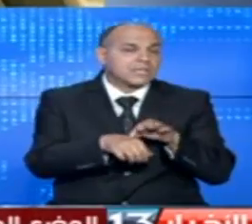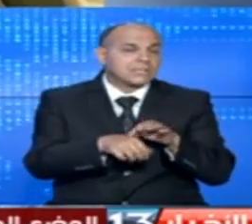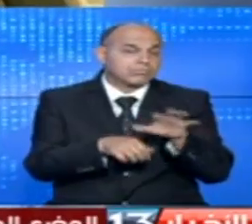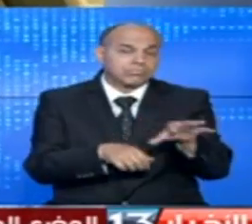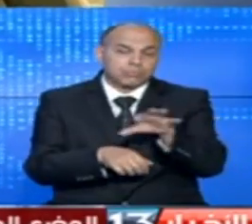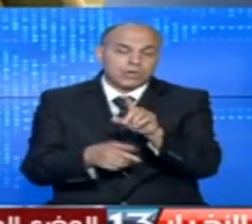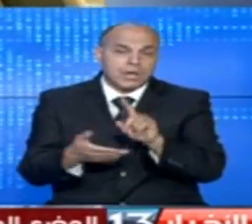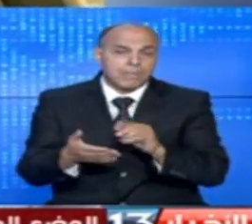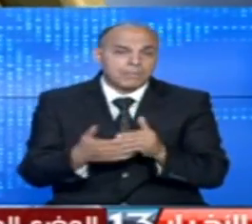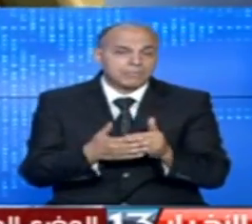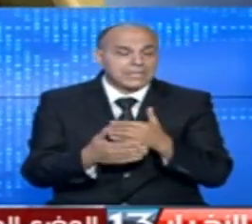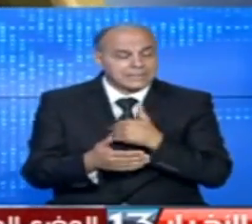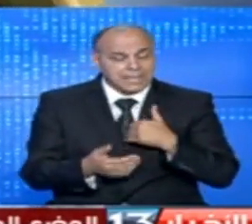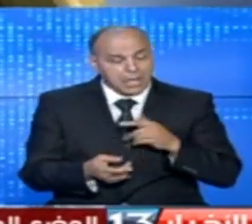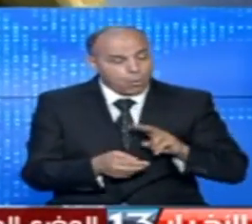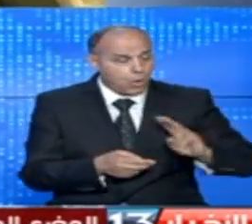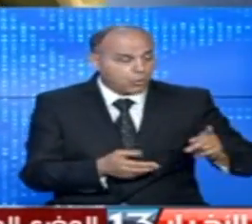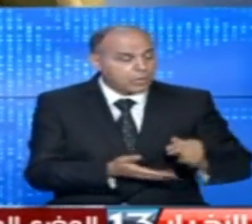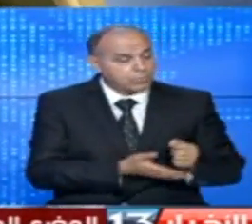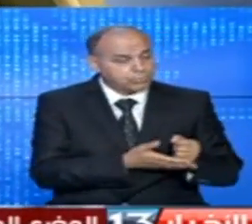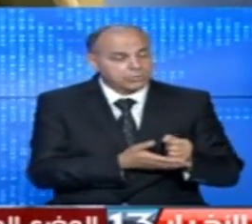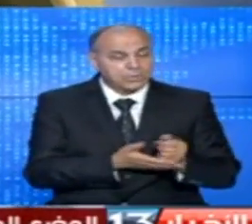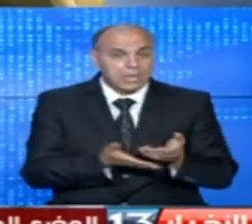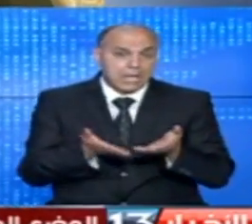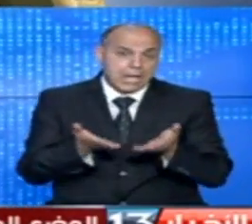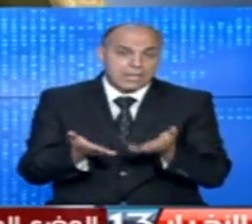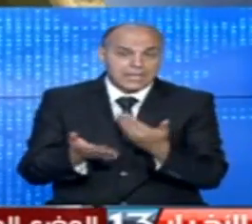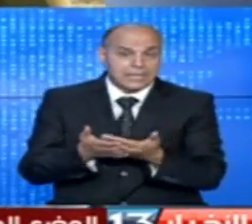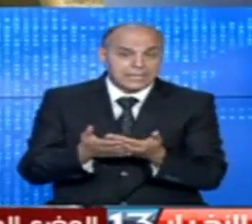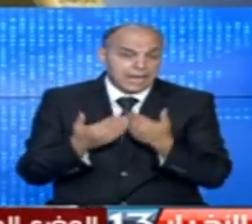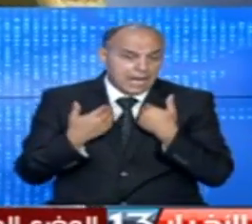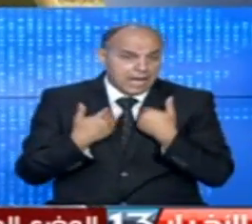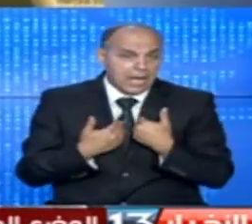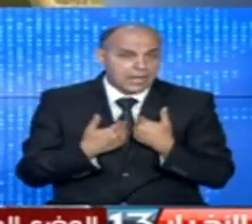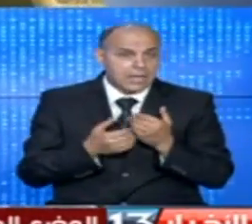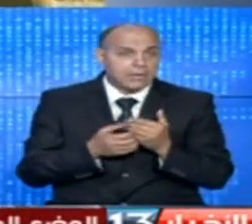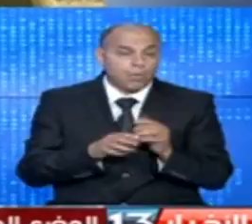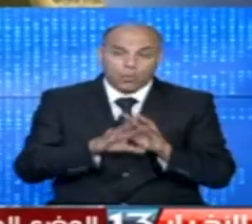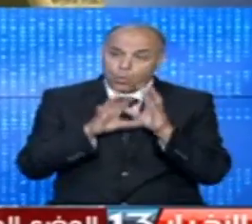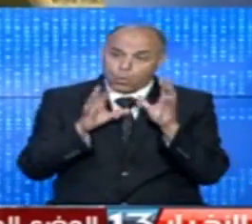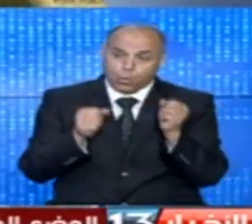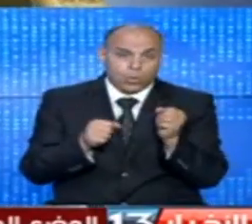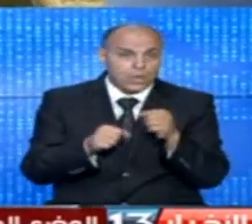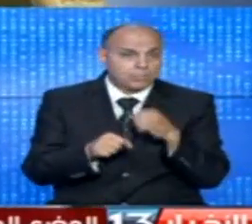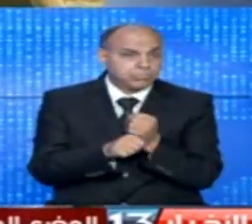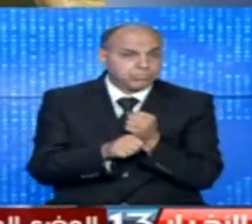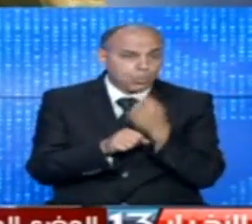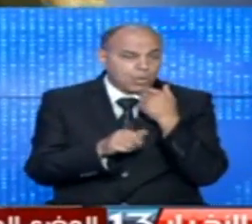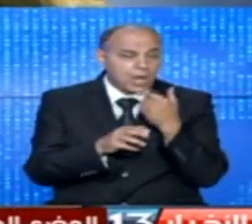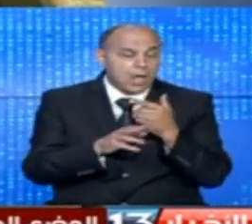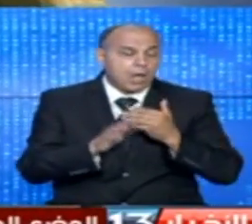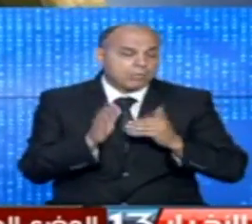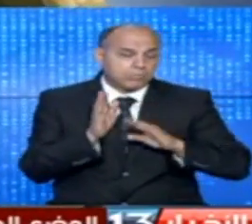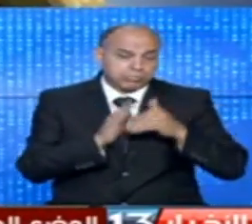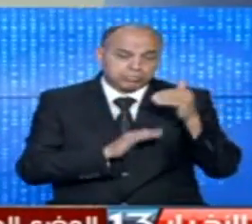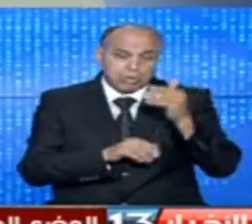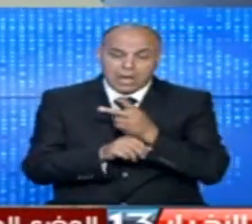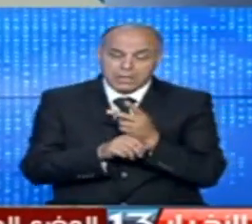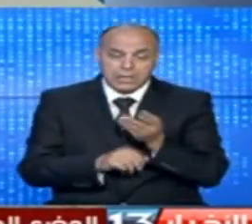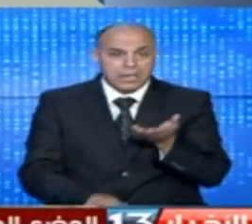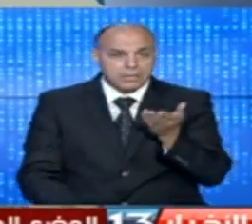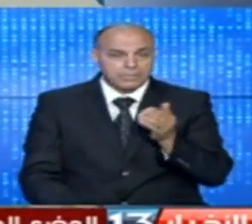للجهات الصحية الأخرى، وهذا دليل كونه احنا الطاقة بتاعنا في الإيواء تجاوزت خاصة بالحالات